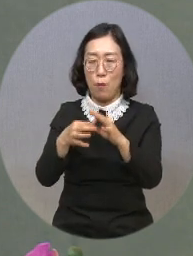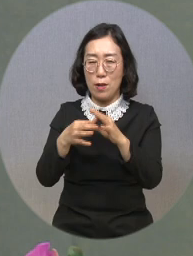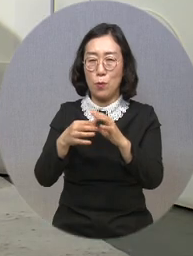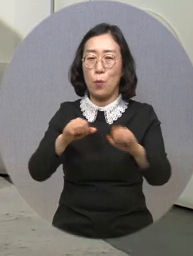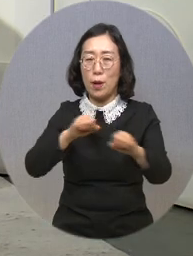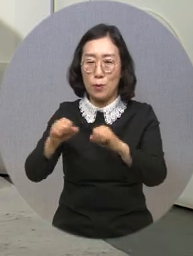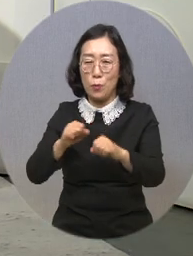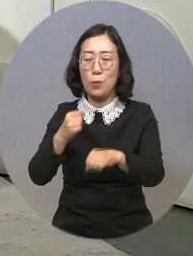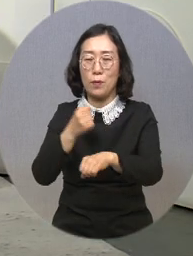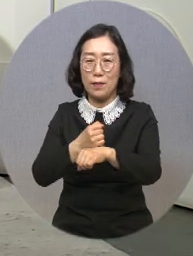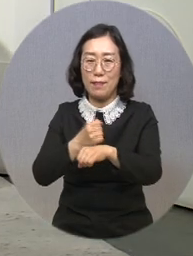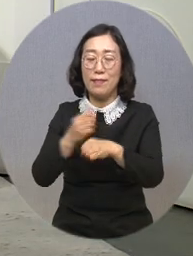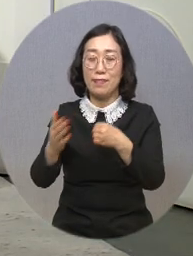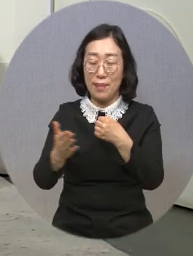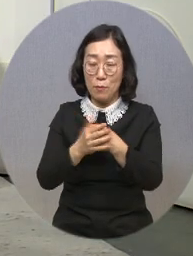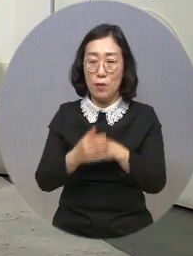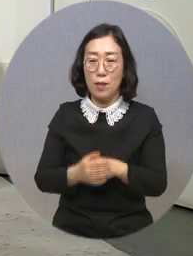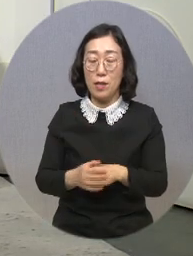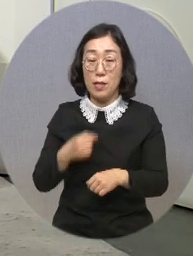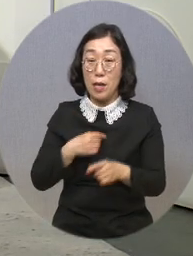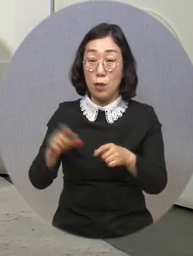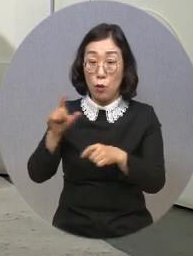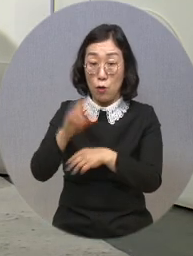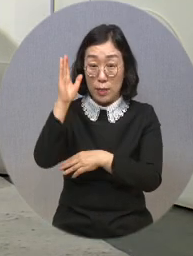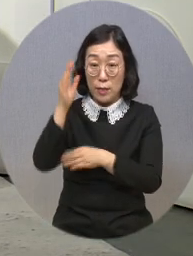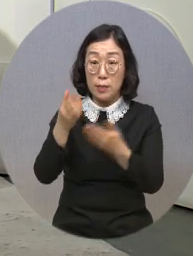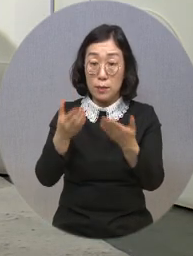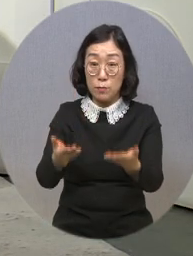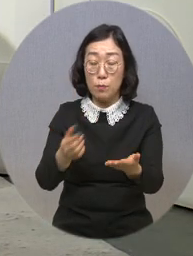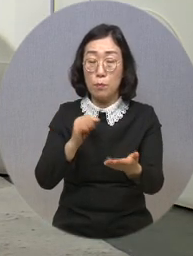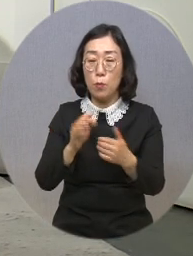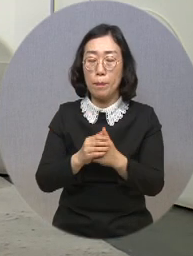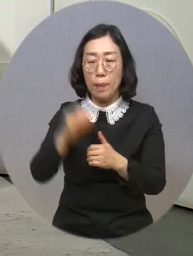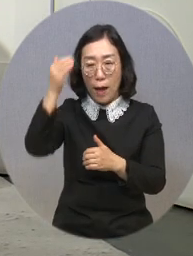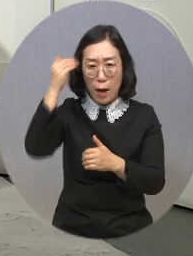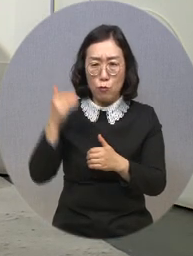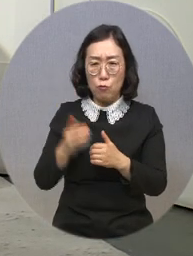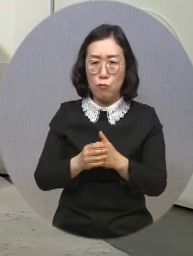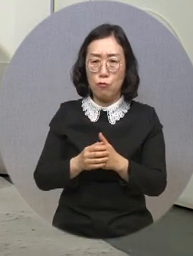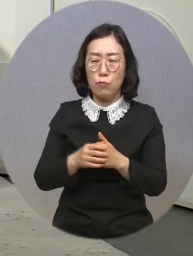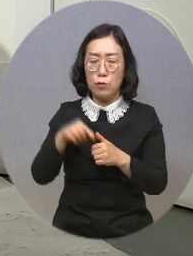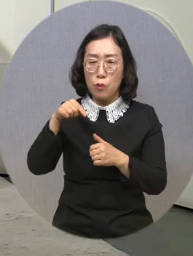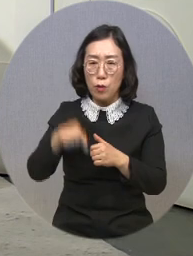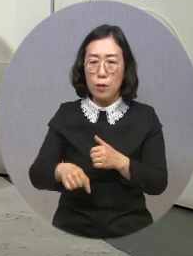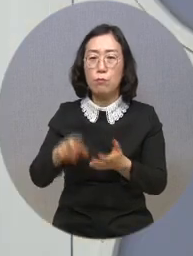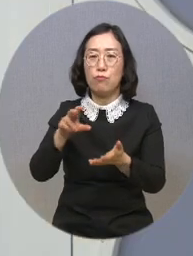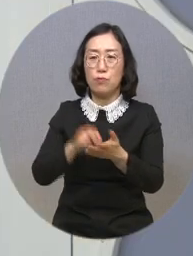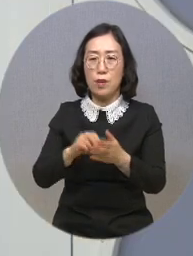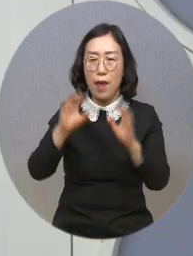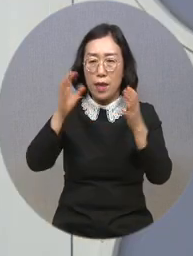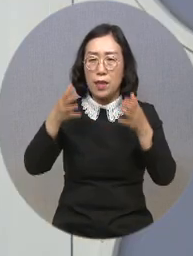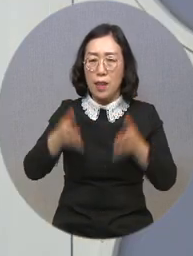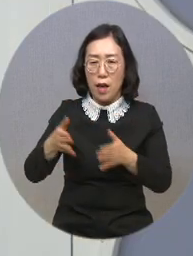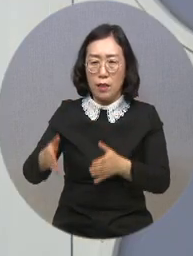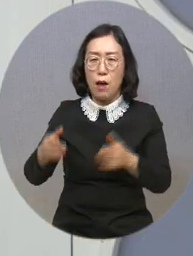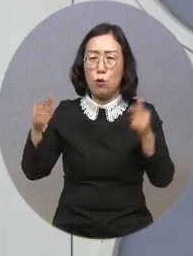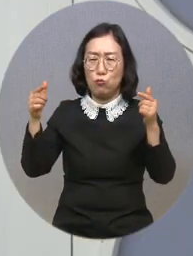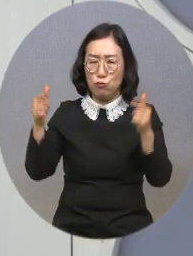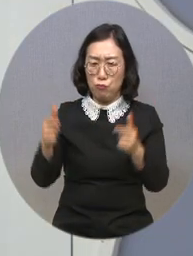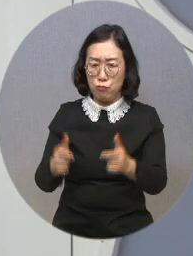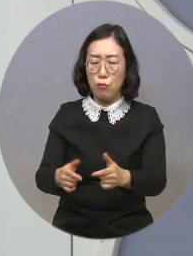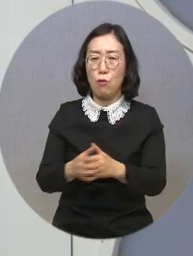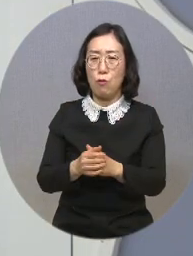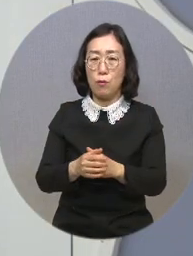해봅니다. 네. 제가 두 가지만 더 말씀드리면 예. 이제 우리나라가 저출산인데 지금은 뭐